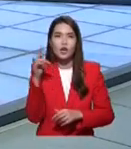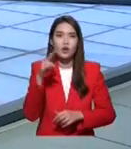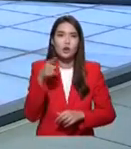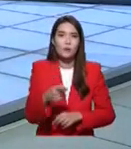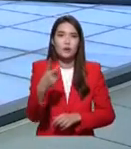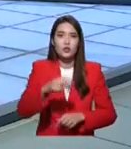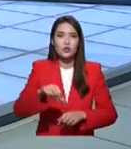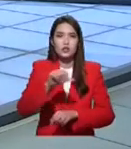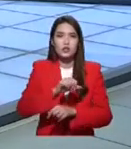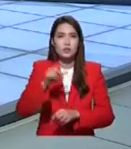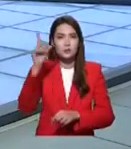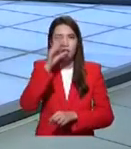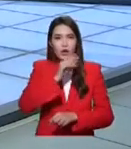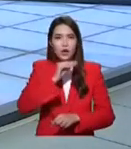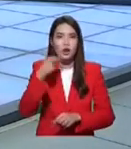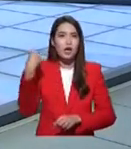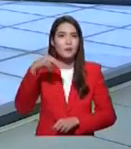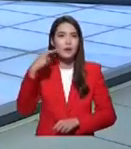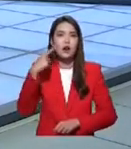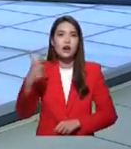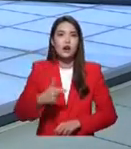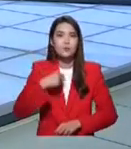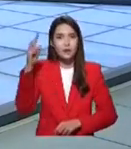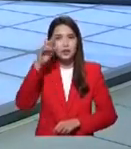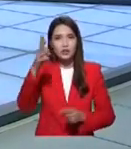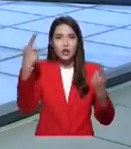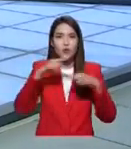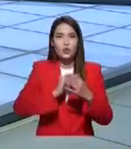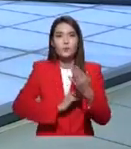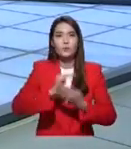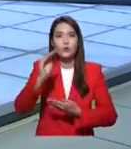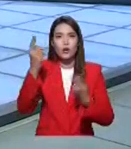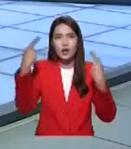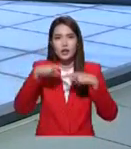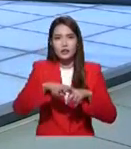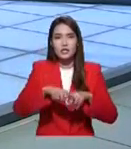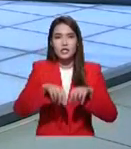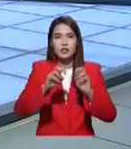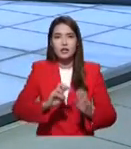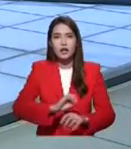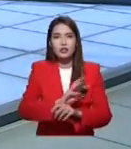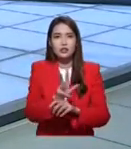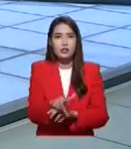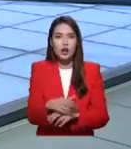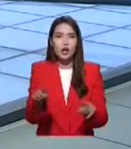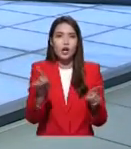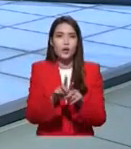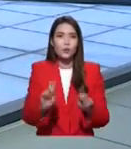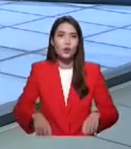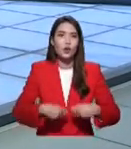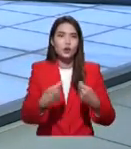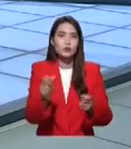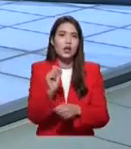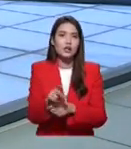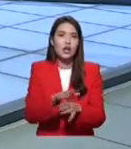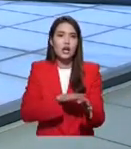дейін еңсере алады. Бұл президенттің армияны заманауи жоғары технологиялық техника үлгілерімен қамтамасыз ету туралы жолдауда берген